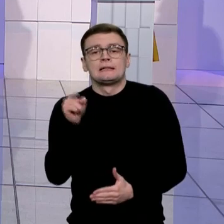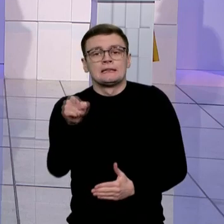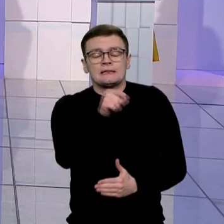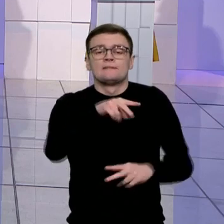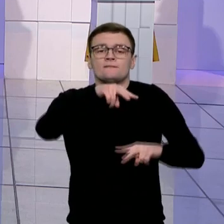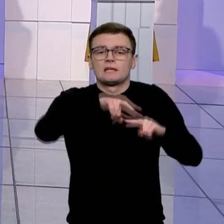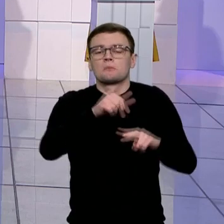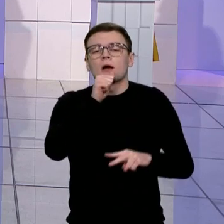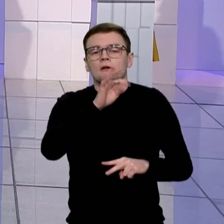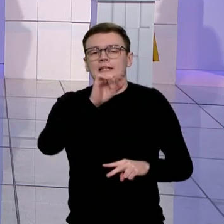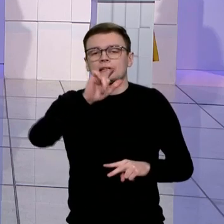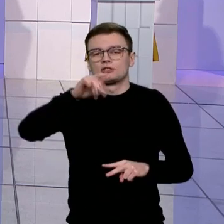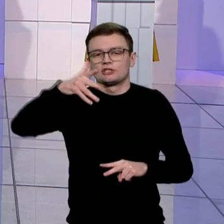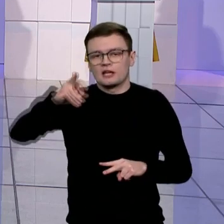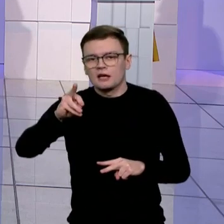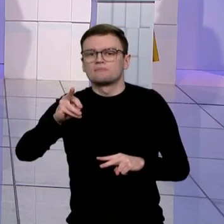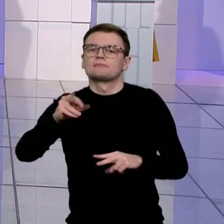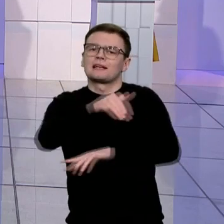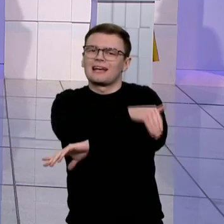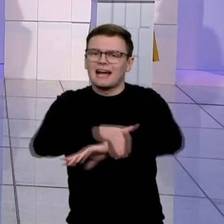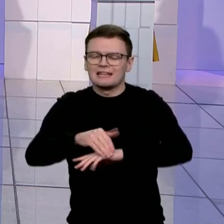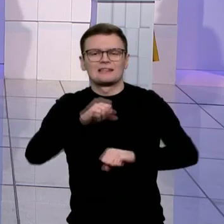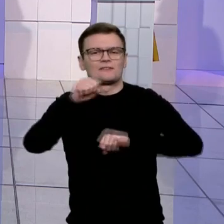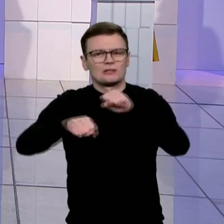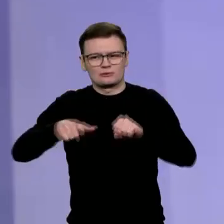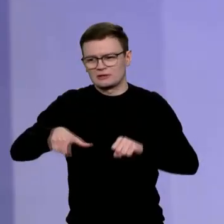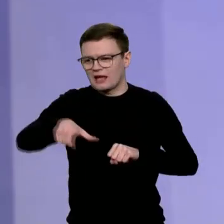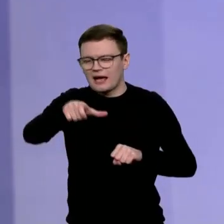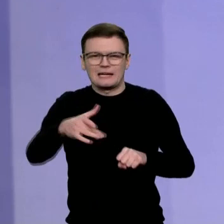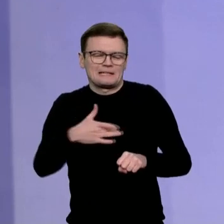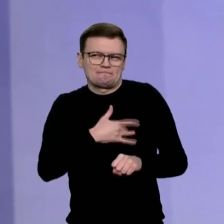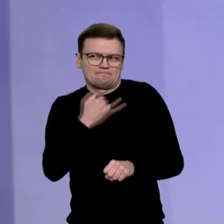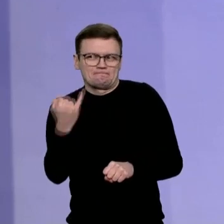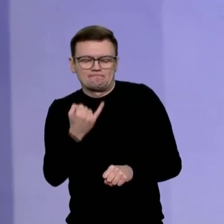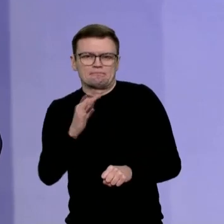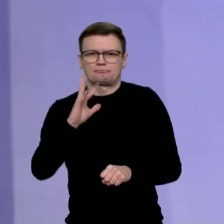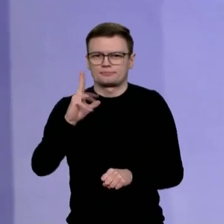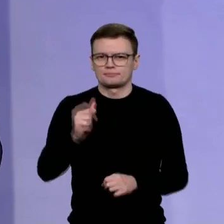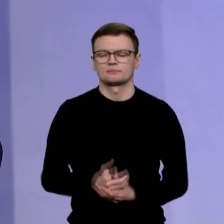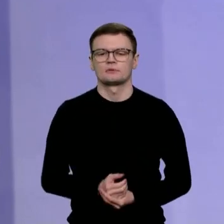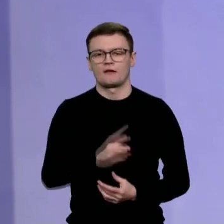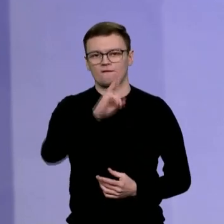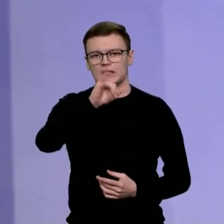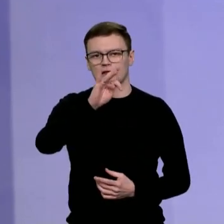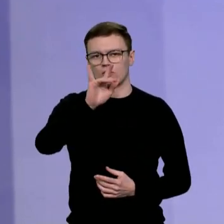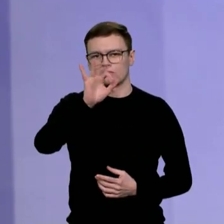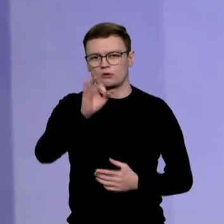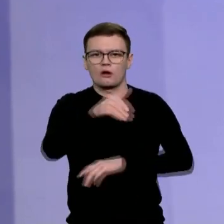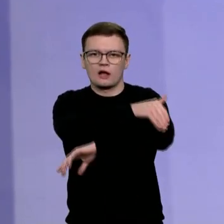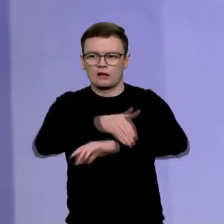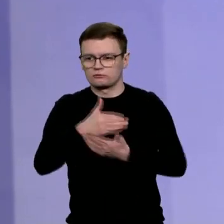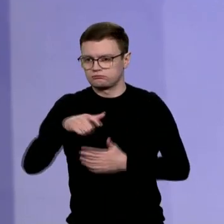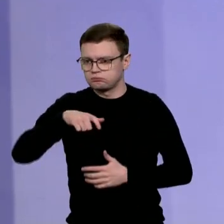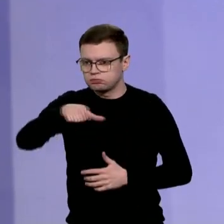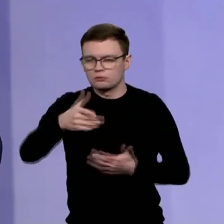gatvėje atrodo gan įdomytas dviračių takas, kadangi davažiavus Vytauto gatvė, jis kaip ir pradingsta kažkur.